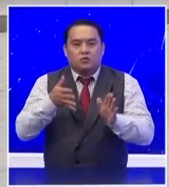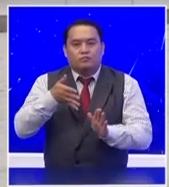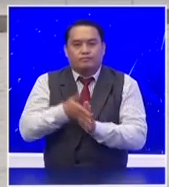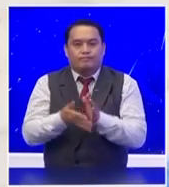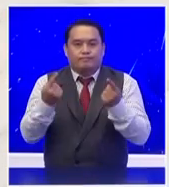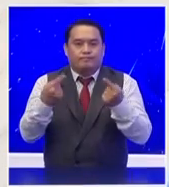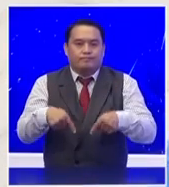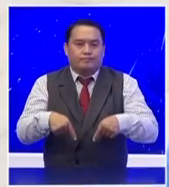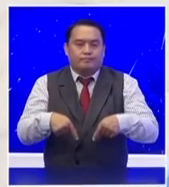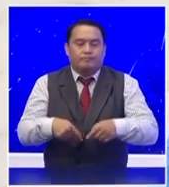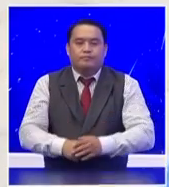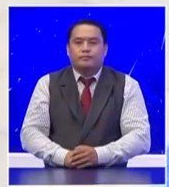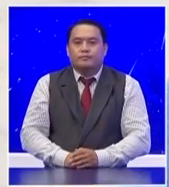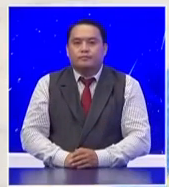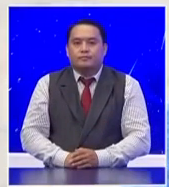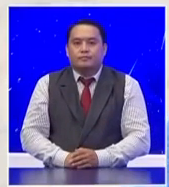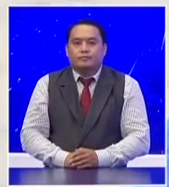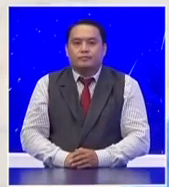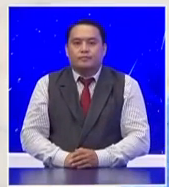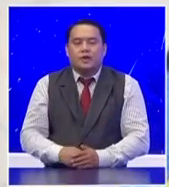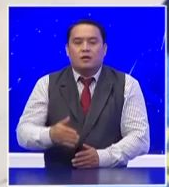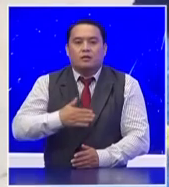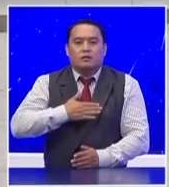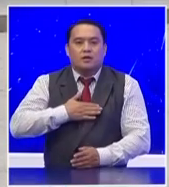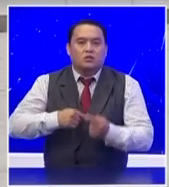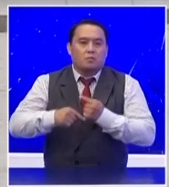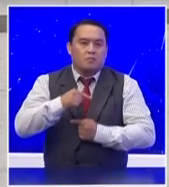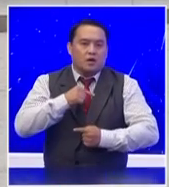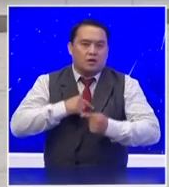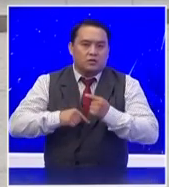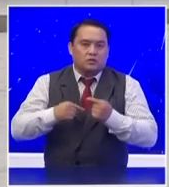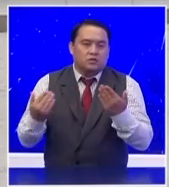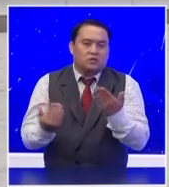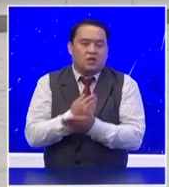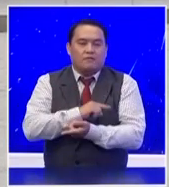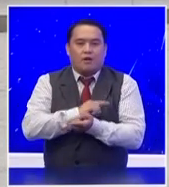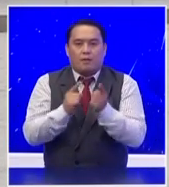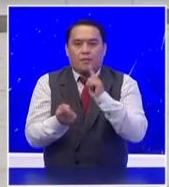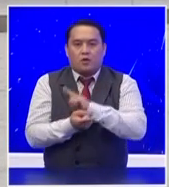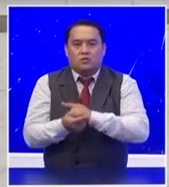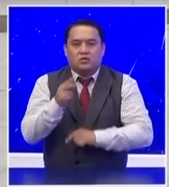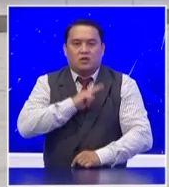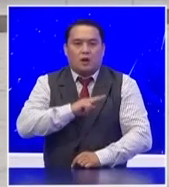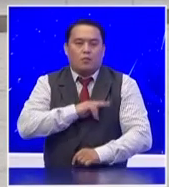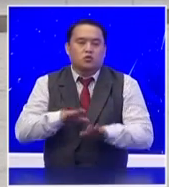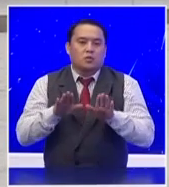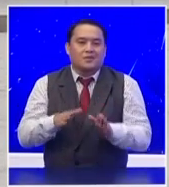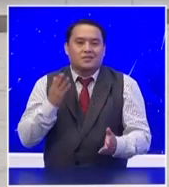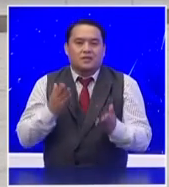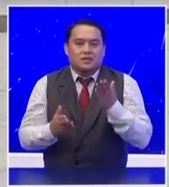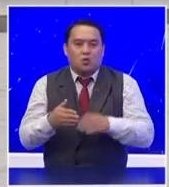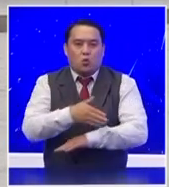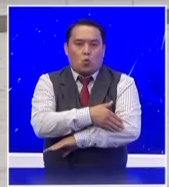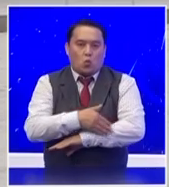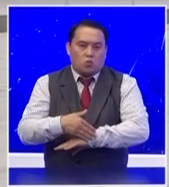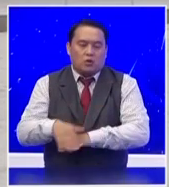этом направлении. Некоторые наши предприниматели делают переоборудование своих рабочих мест. И если улица,